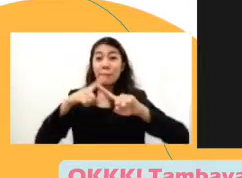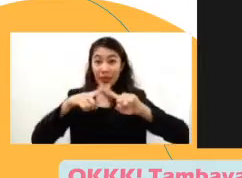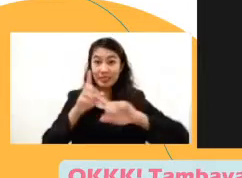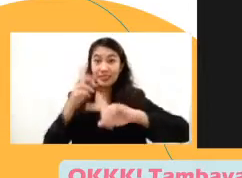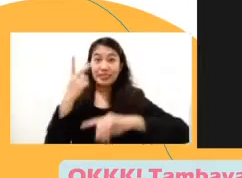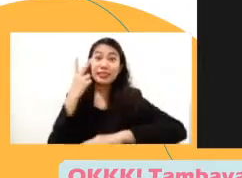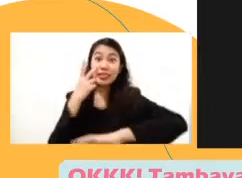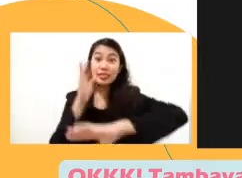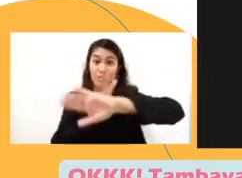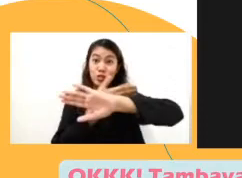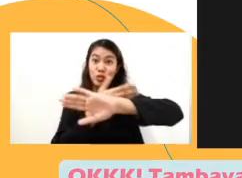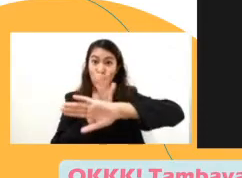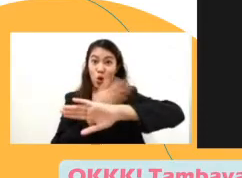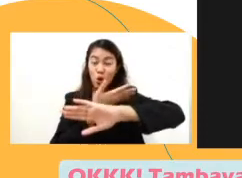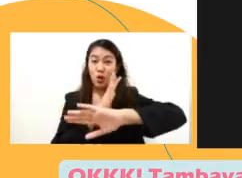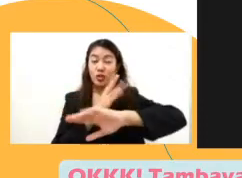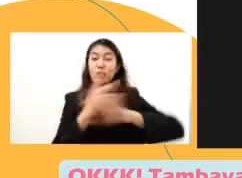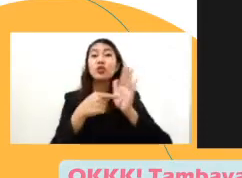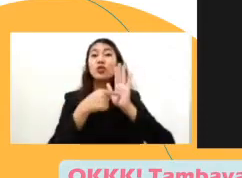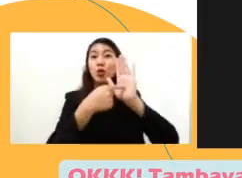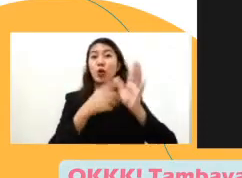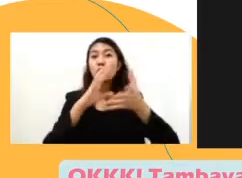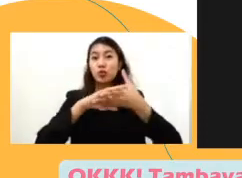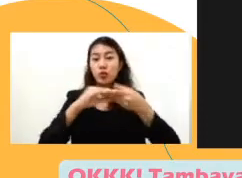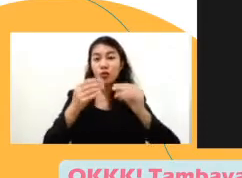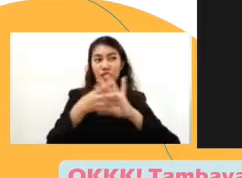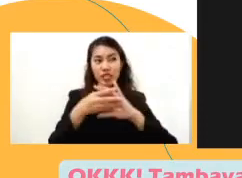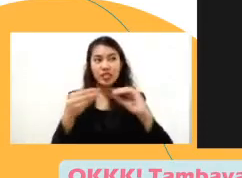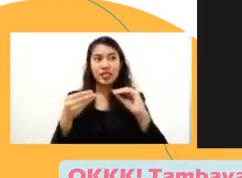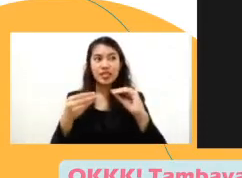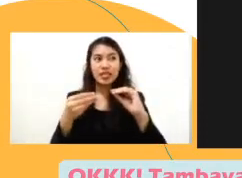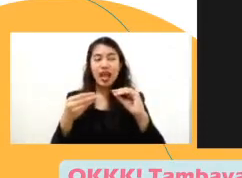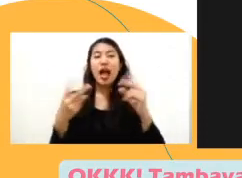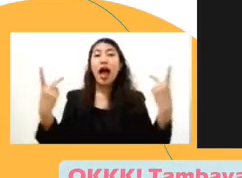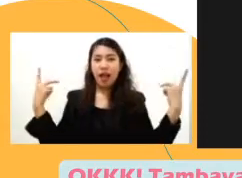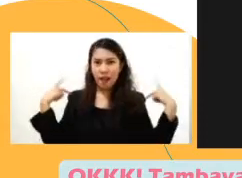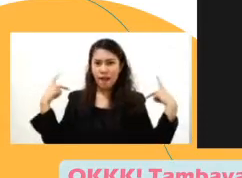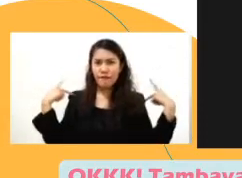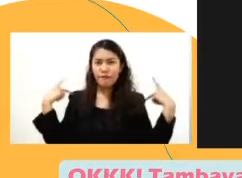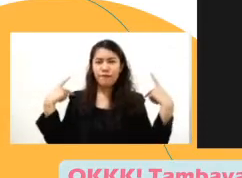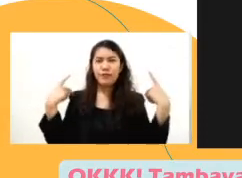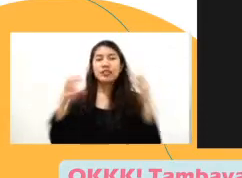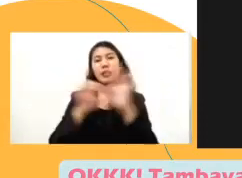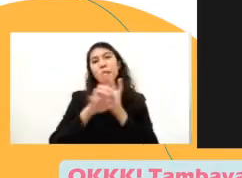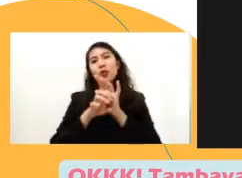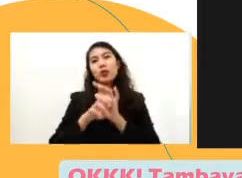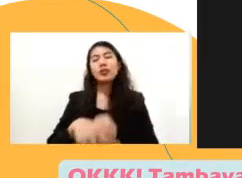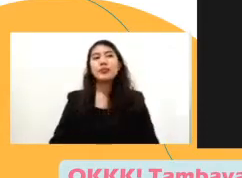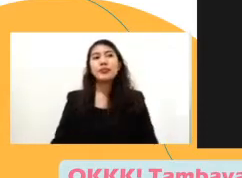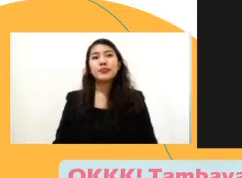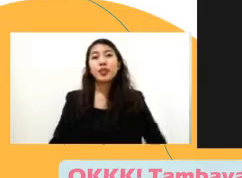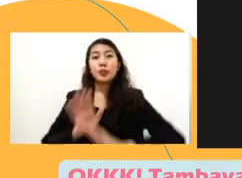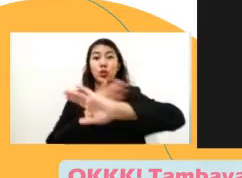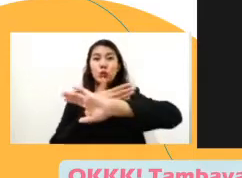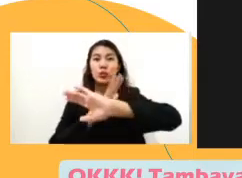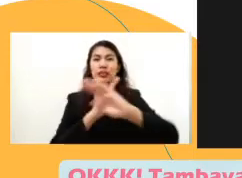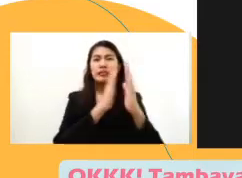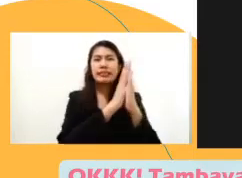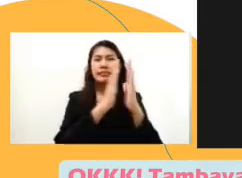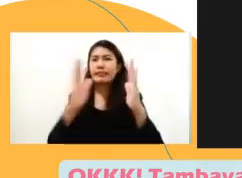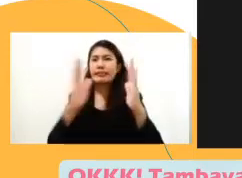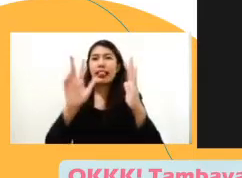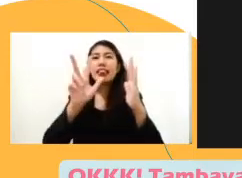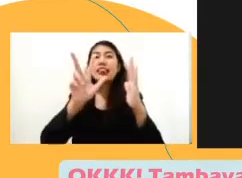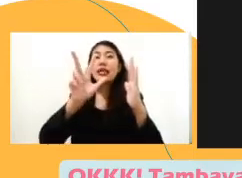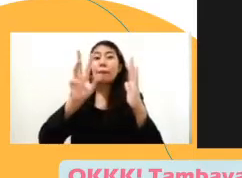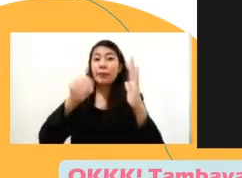know. Yeah. Ano naman, parang passage of time? Yon, may passage of time. Kung 3 minuto lang ang isang kanta, yon, 3 minuto,